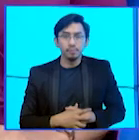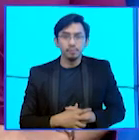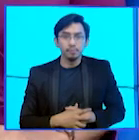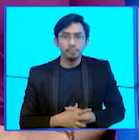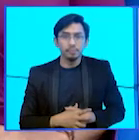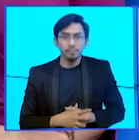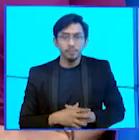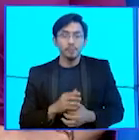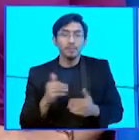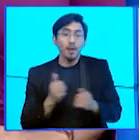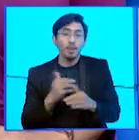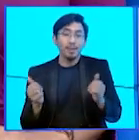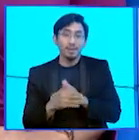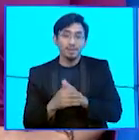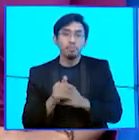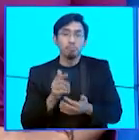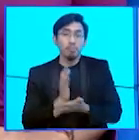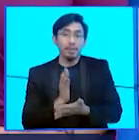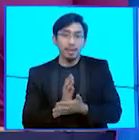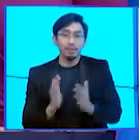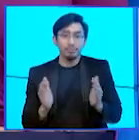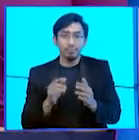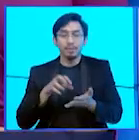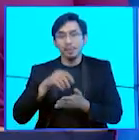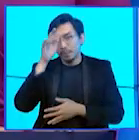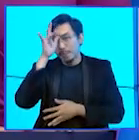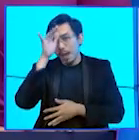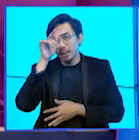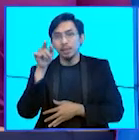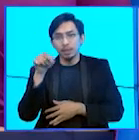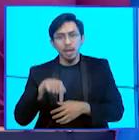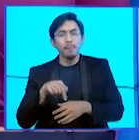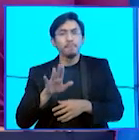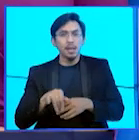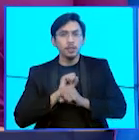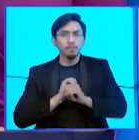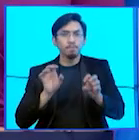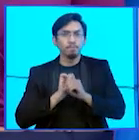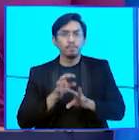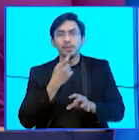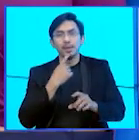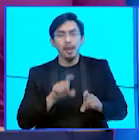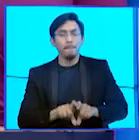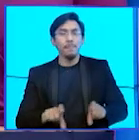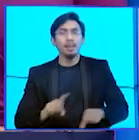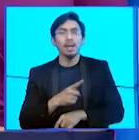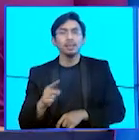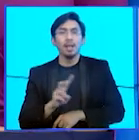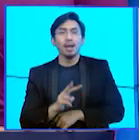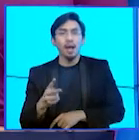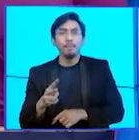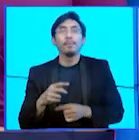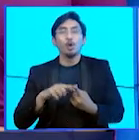Pemirsa, pembatasan kendaraan di kawasan wisata mulai diberlakukan Pemprov Bali. Dalam tahap sosialisasi plat kendaraan ganjil genap di kawasan